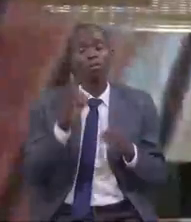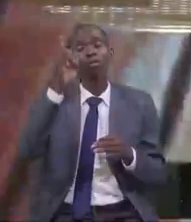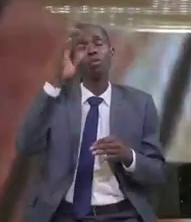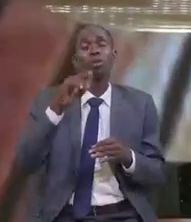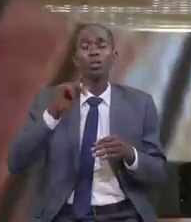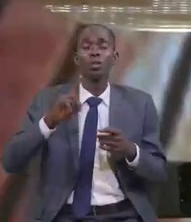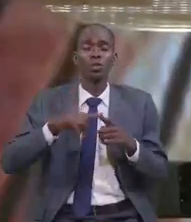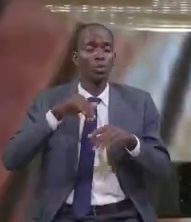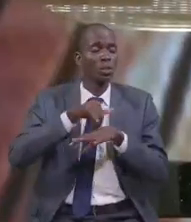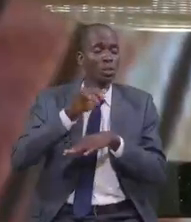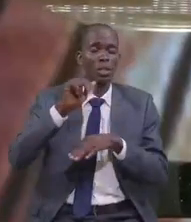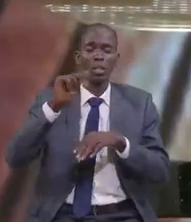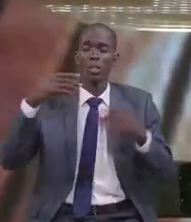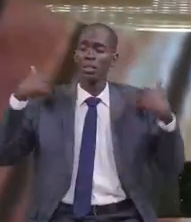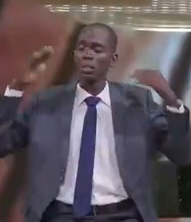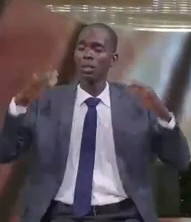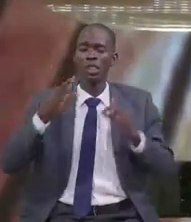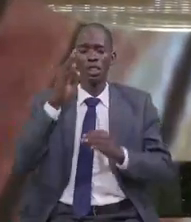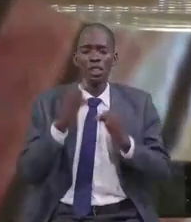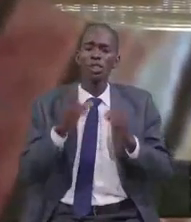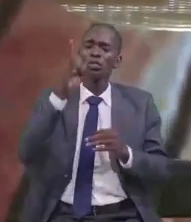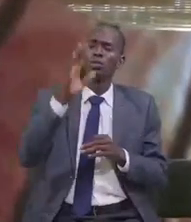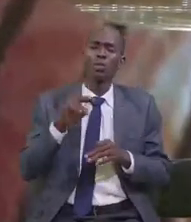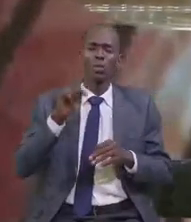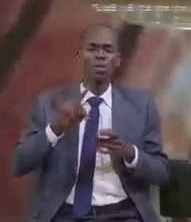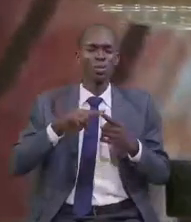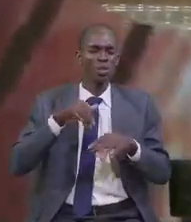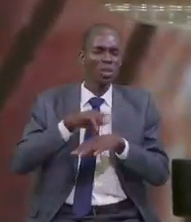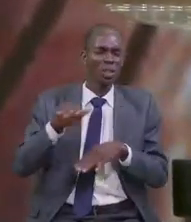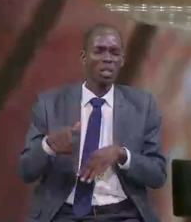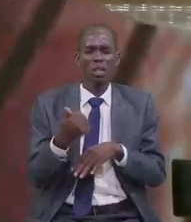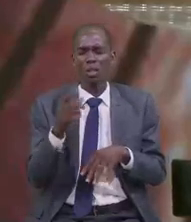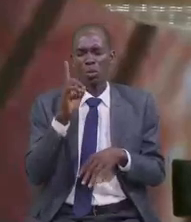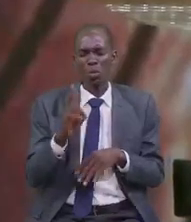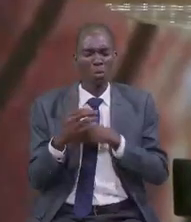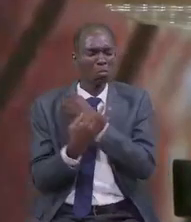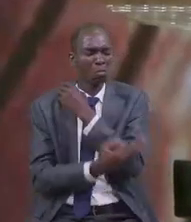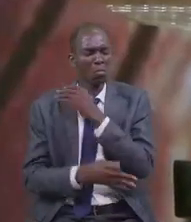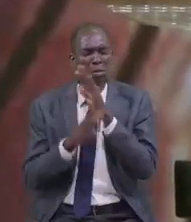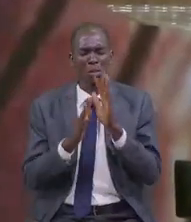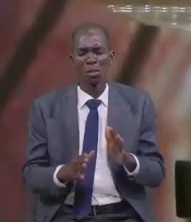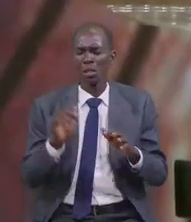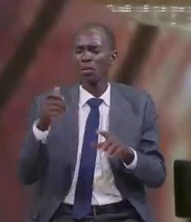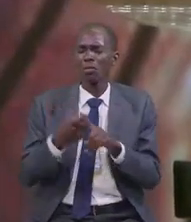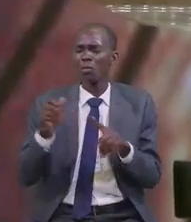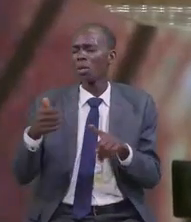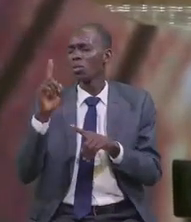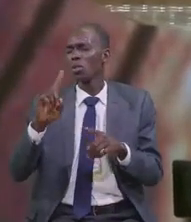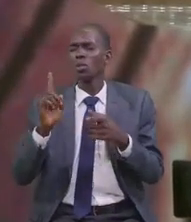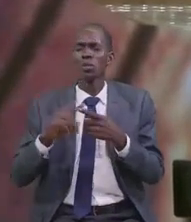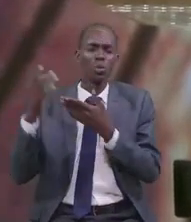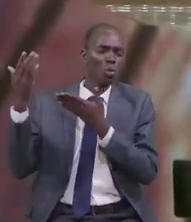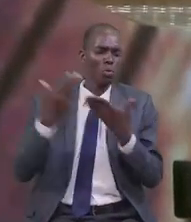ange, même si Dieu doit envoyer un étranger de quelque part pour apporter